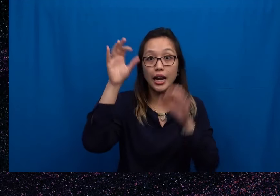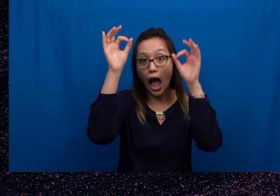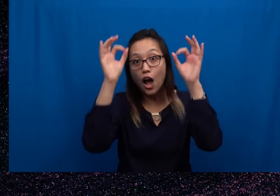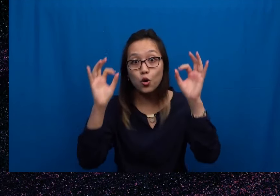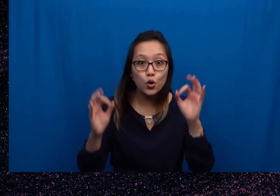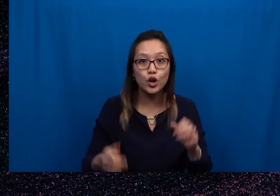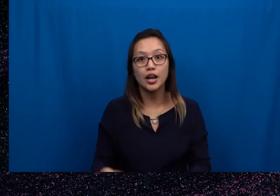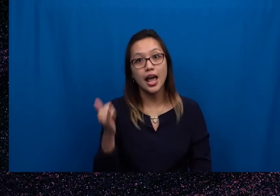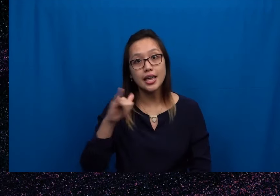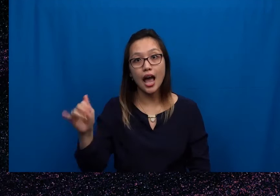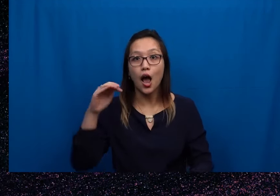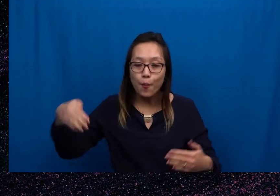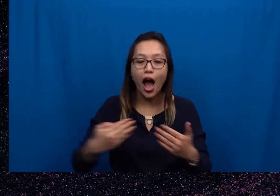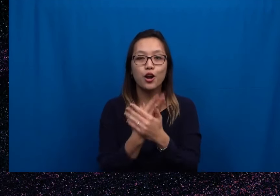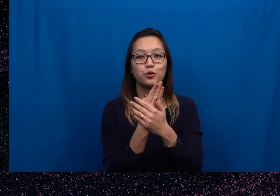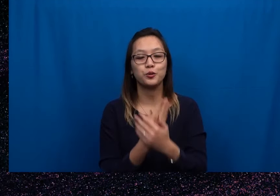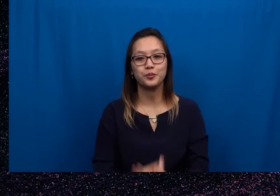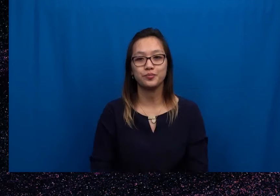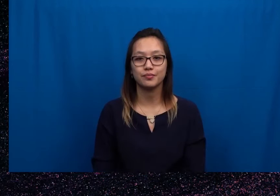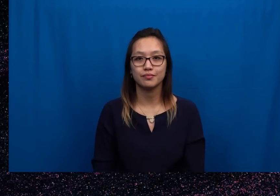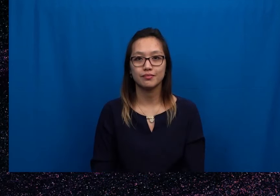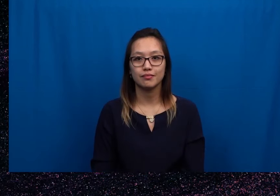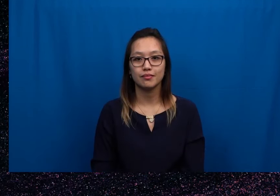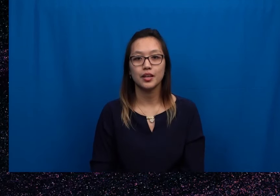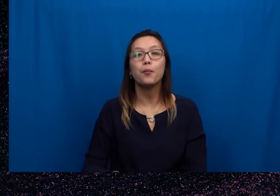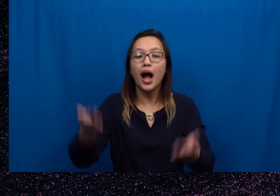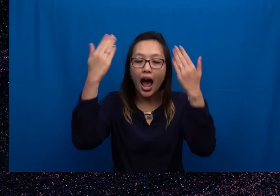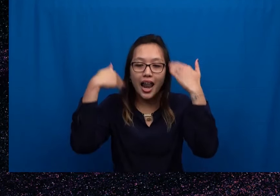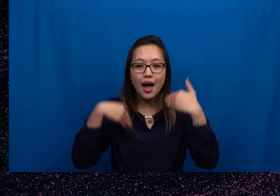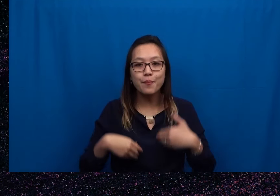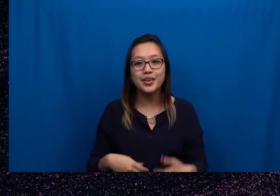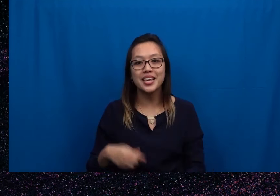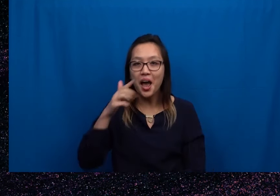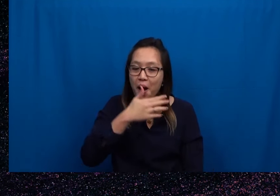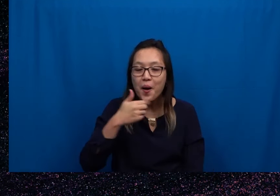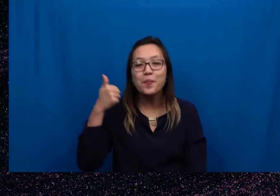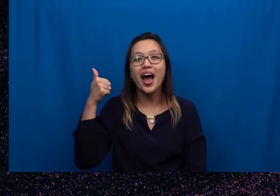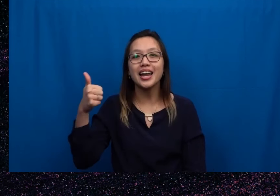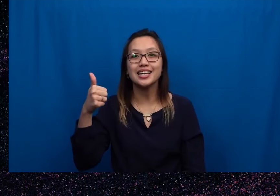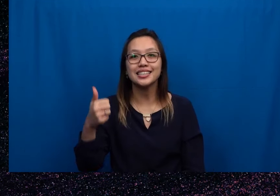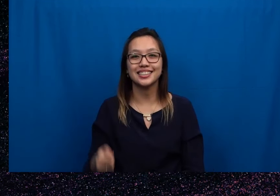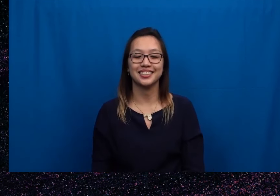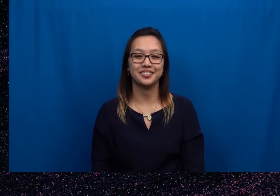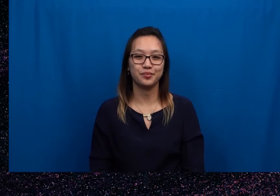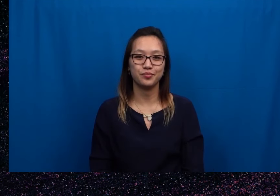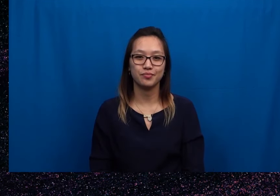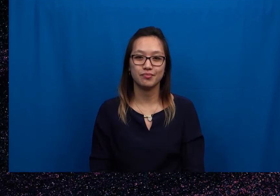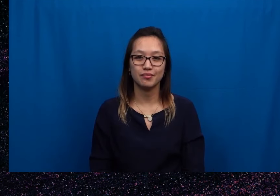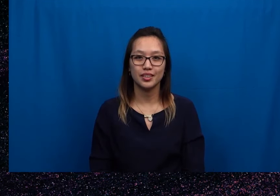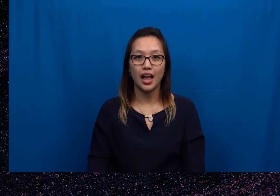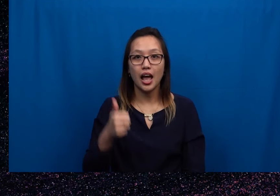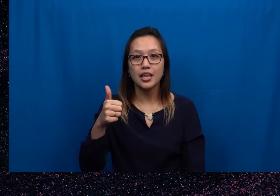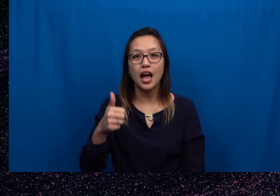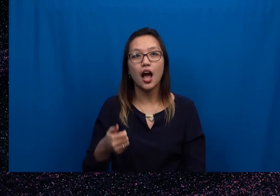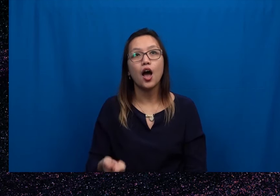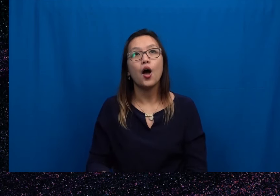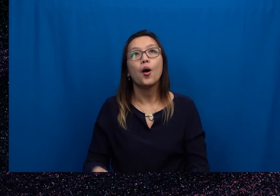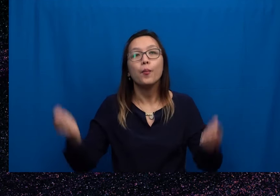pernikahan itu mengalami manisnya pernikahan. Bukan sekedar pernikahan yang bertahan, tapi pernikahan yang